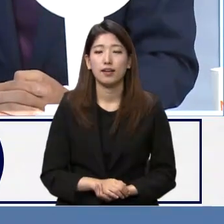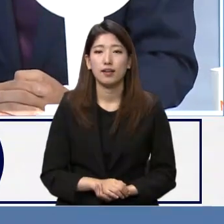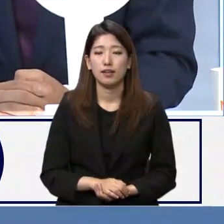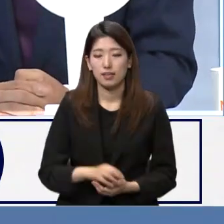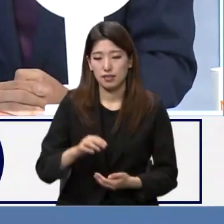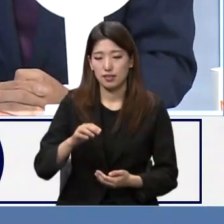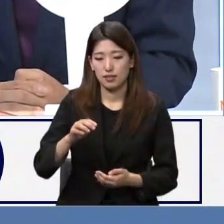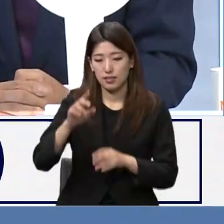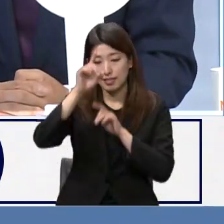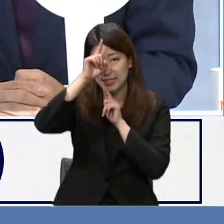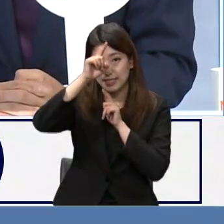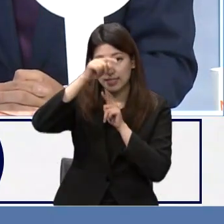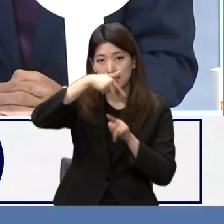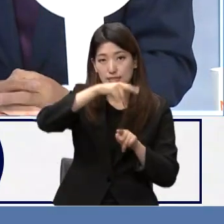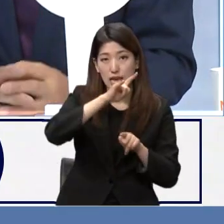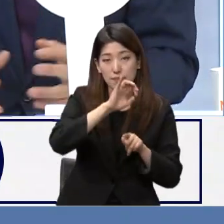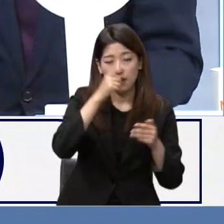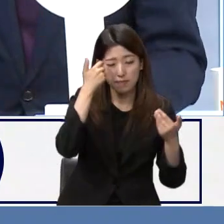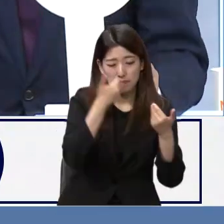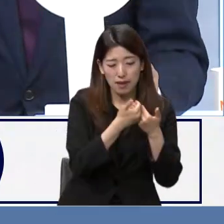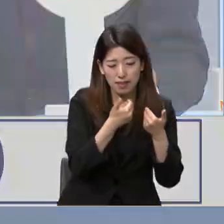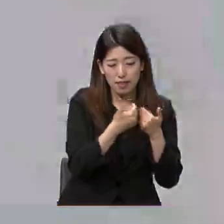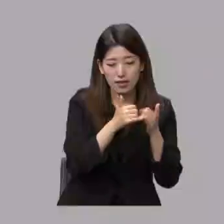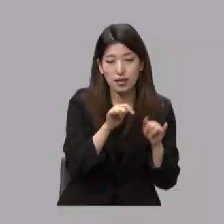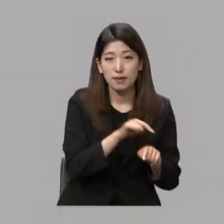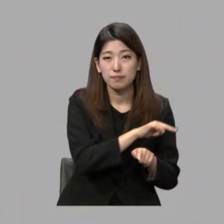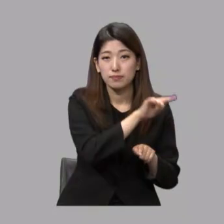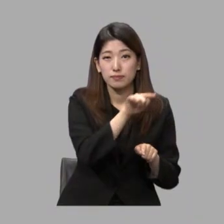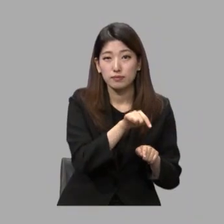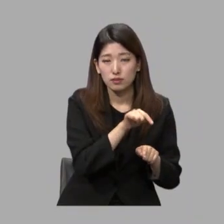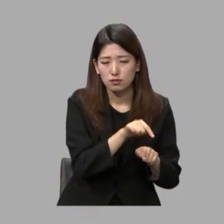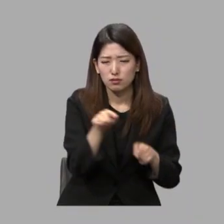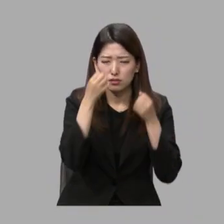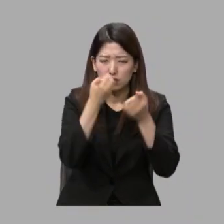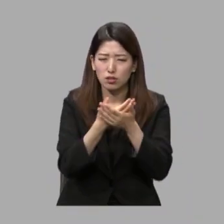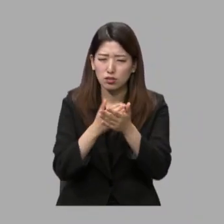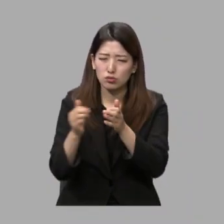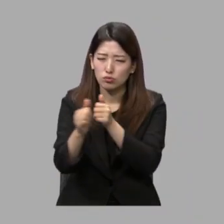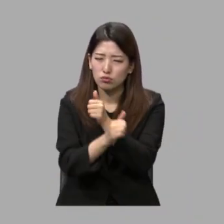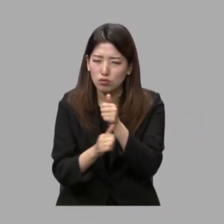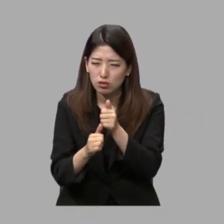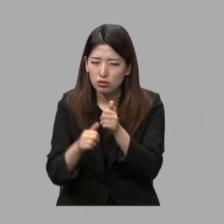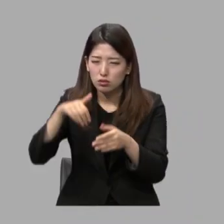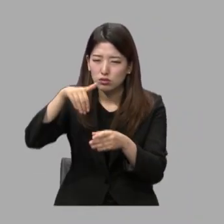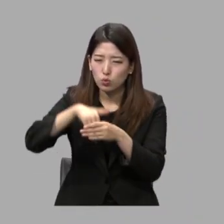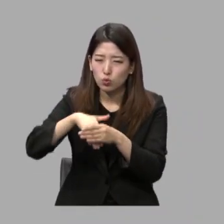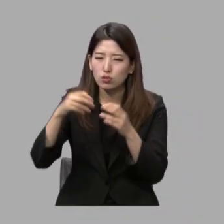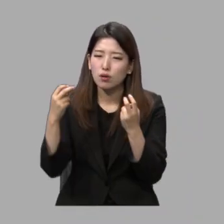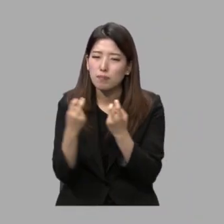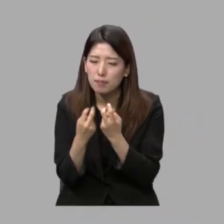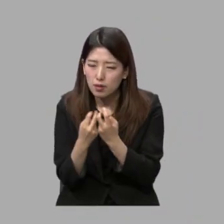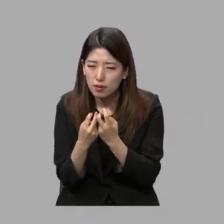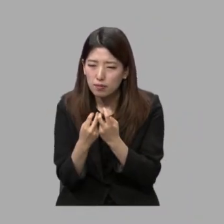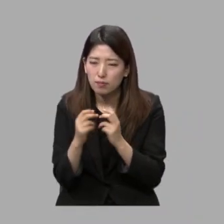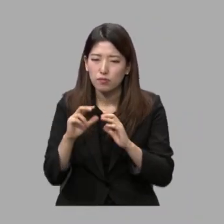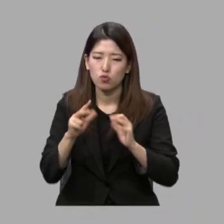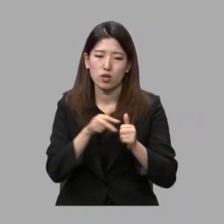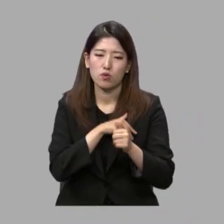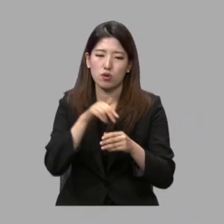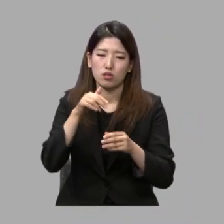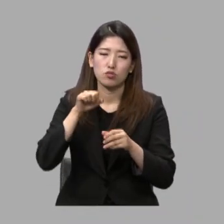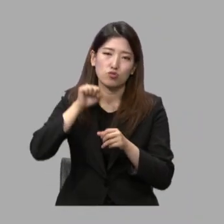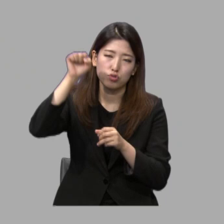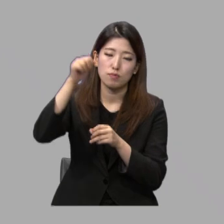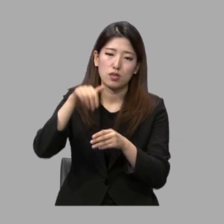이재명 비이재명께서 사시는 반발을 할 가능성이 있고 그러면 이제 이낙연 총리가